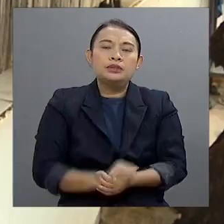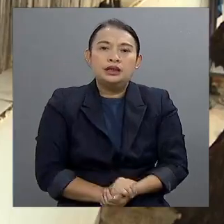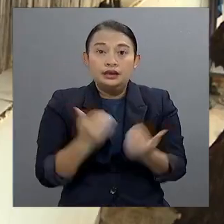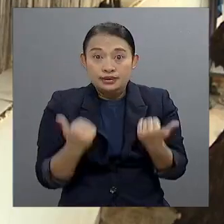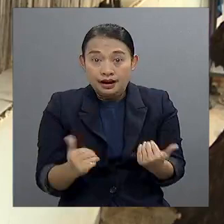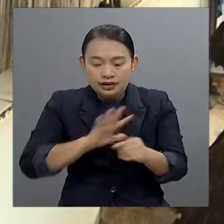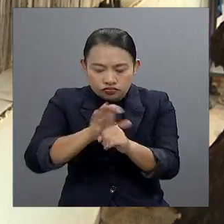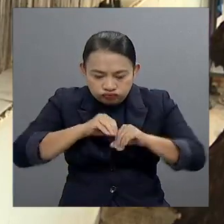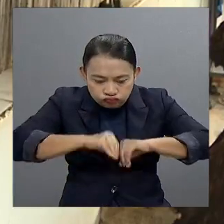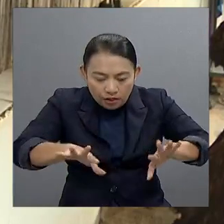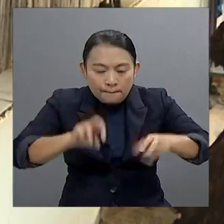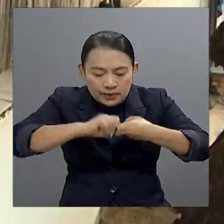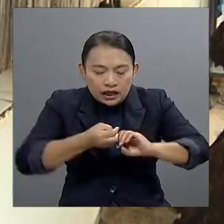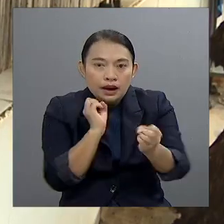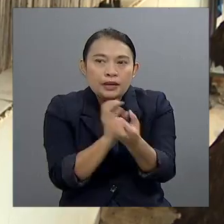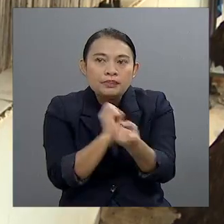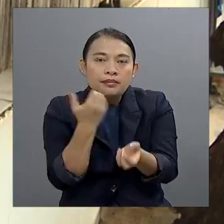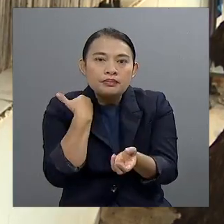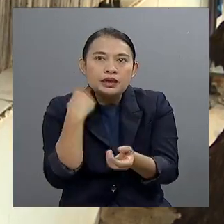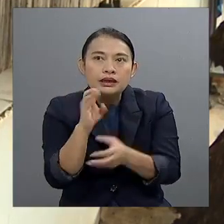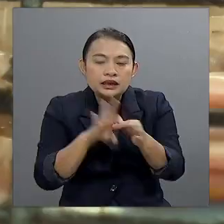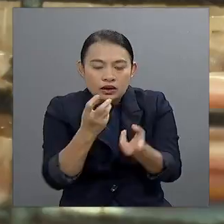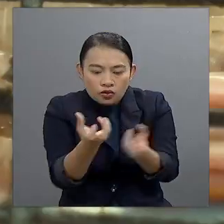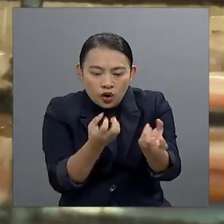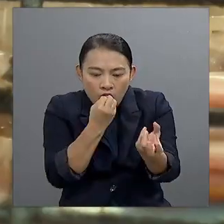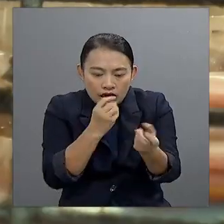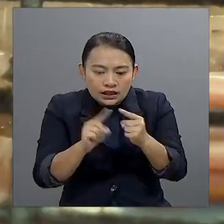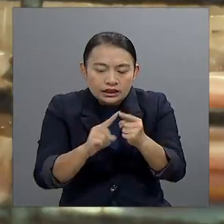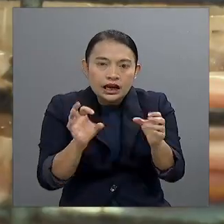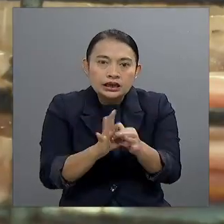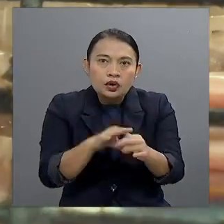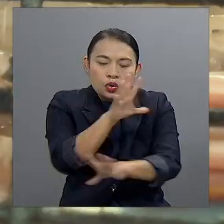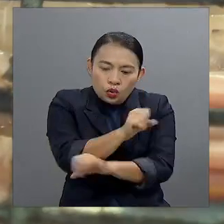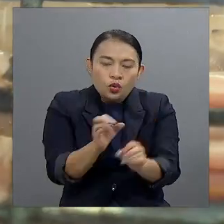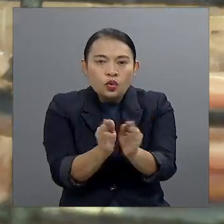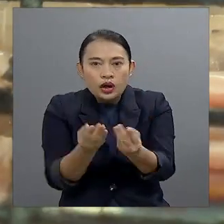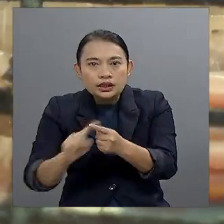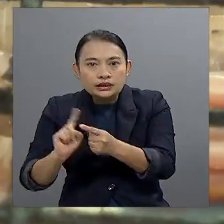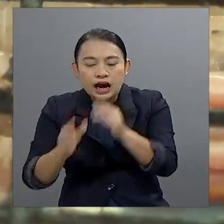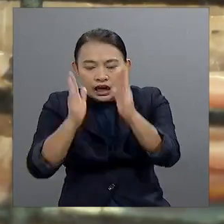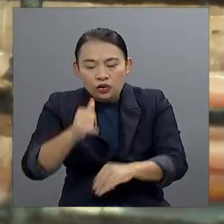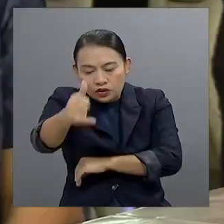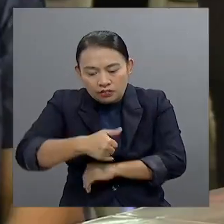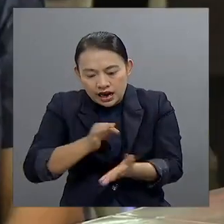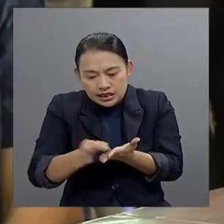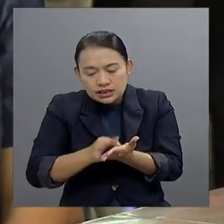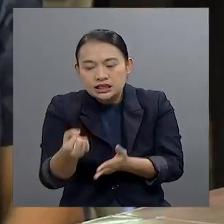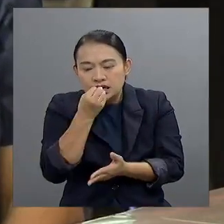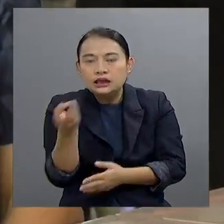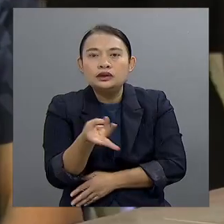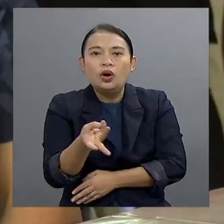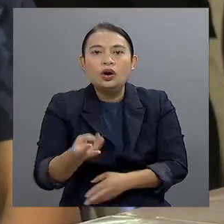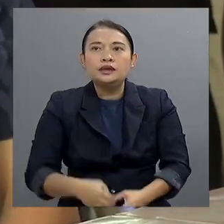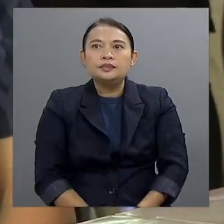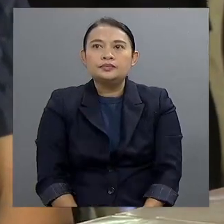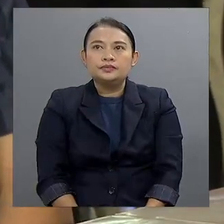ทบหลายทางทั้งการหาวัตถุดิบอาหารทะเลที่ยากขึ้นและลูกค้าลดลง คราวนี้มันกระทบกับ